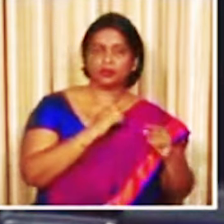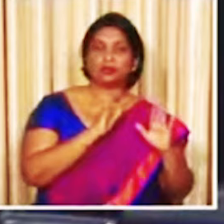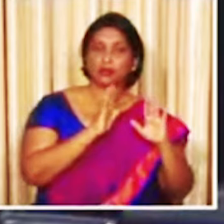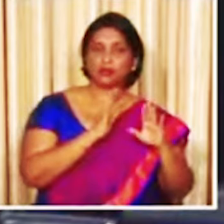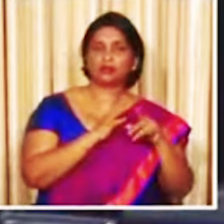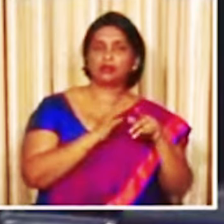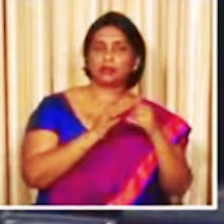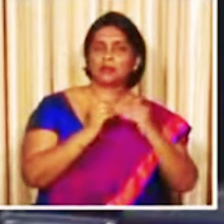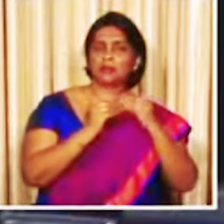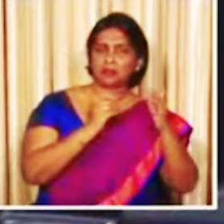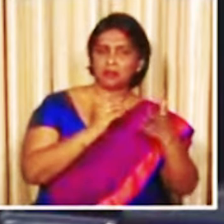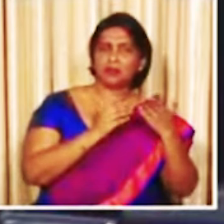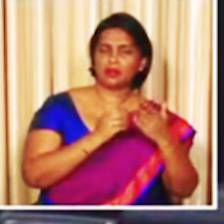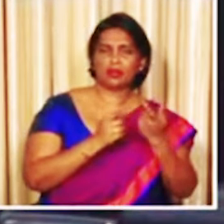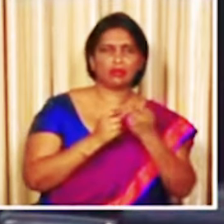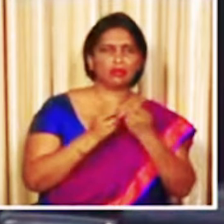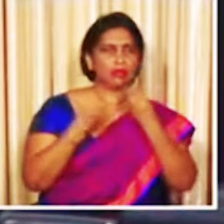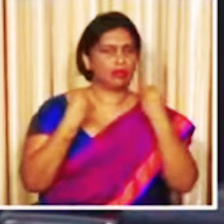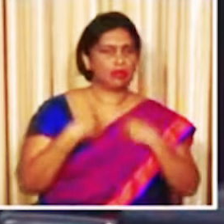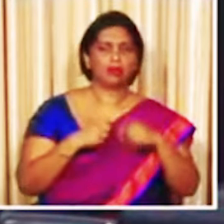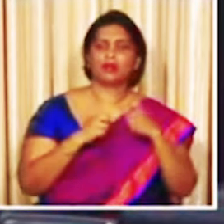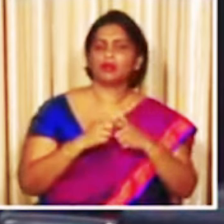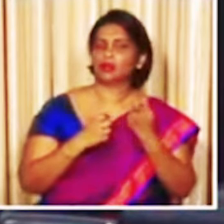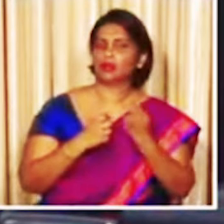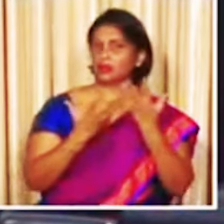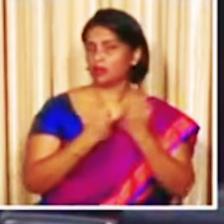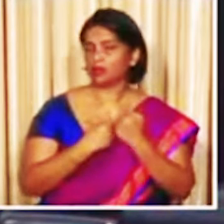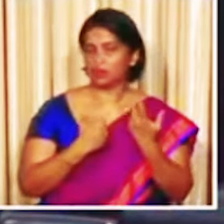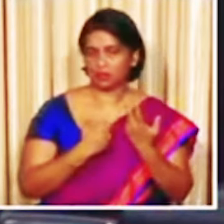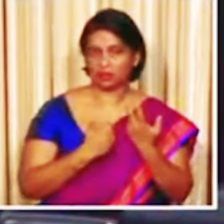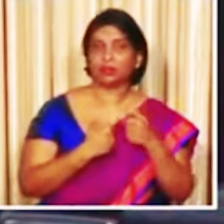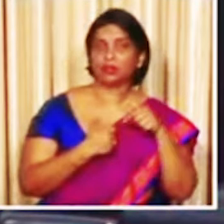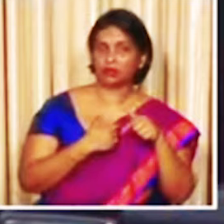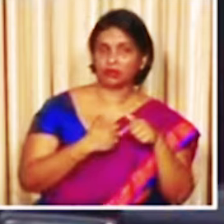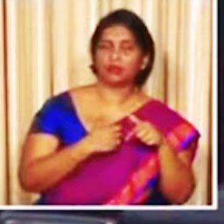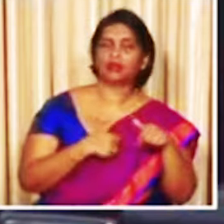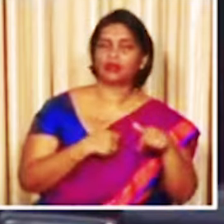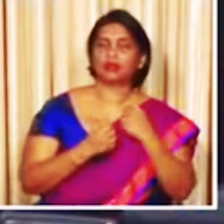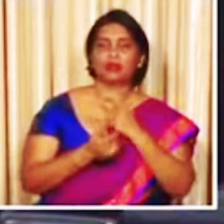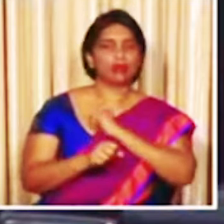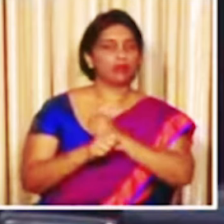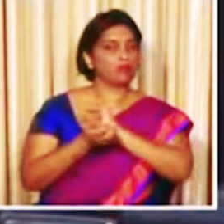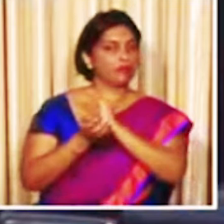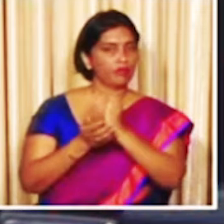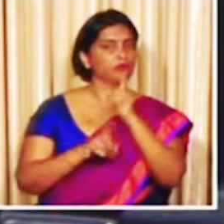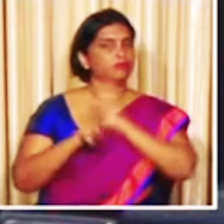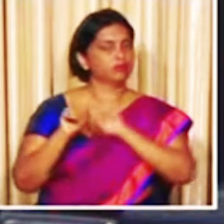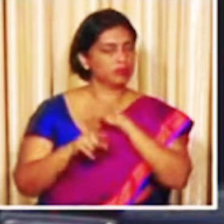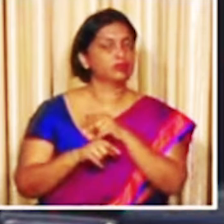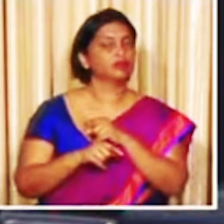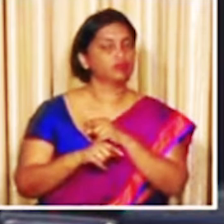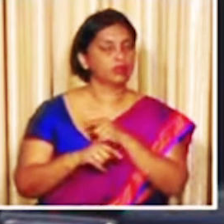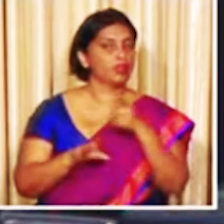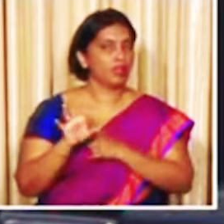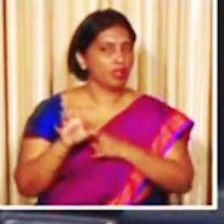මේ පස්සේදි කාලේ වෙච්ච ආර්ථික බංකොලොත් වීම තුළ අපිට මුදල් ලැබුණේ නැහැ. දැන් අපි භාණ්ඩාගාරයත් එක්ක කතා කරලා තියෙනවා, මේ